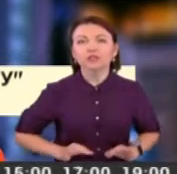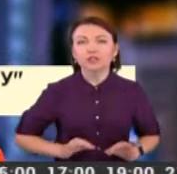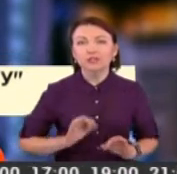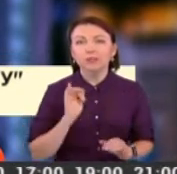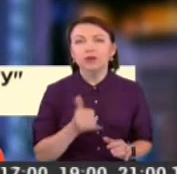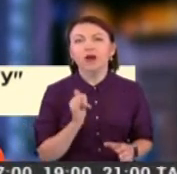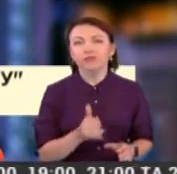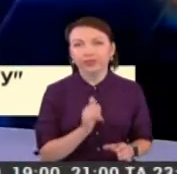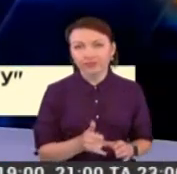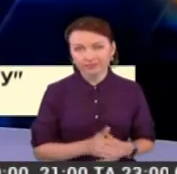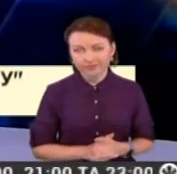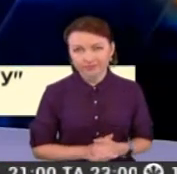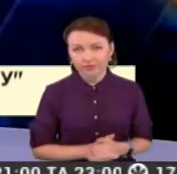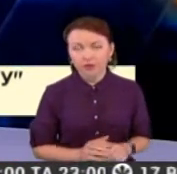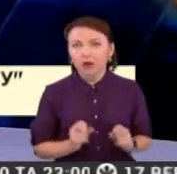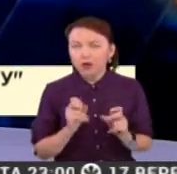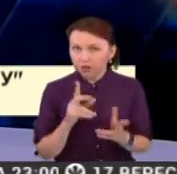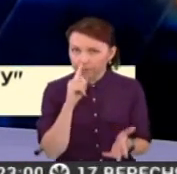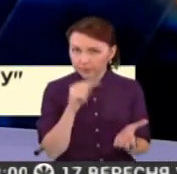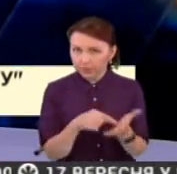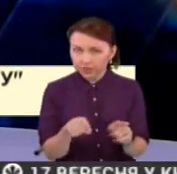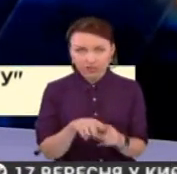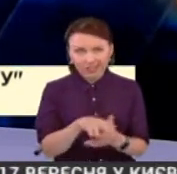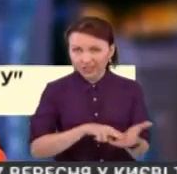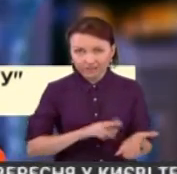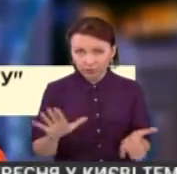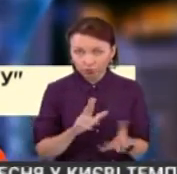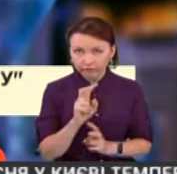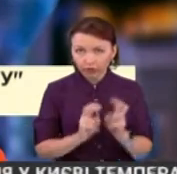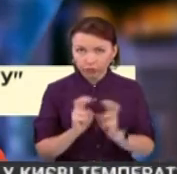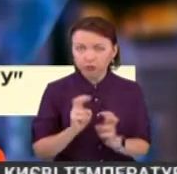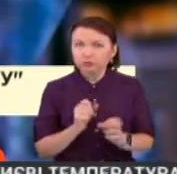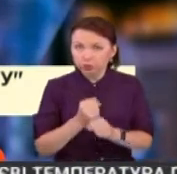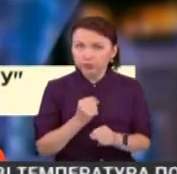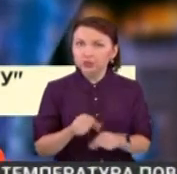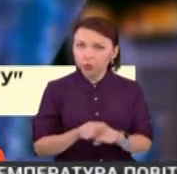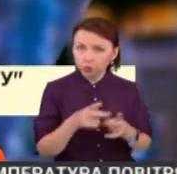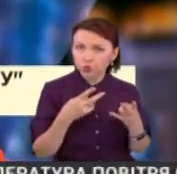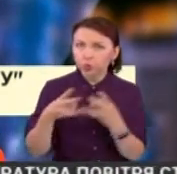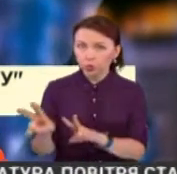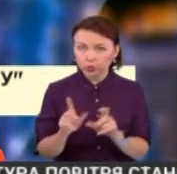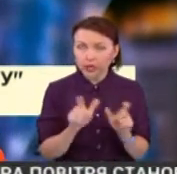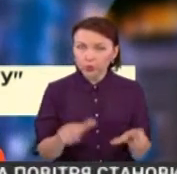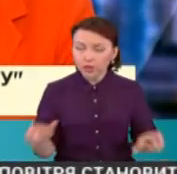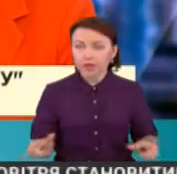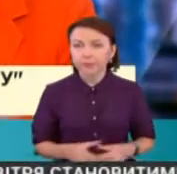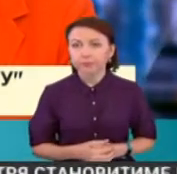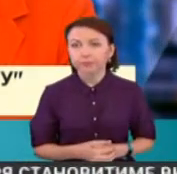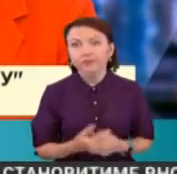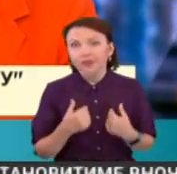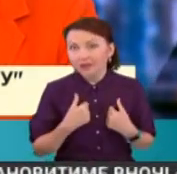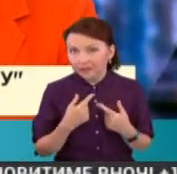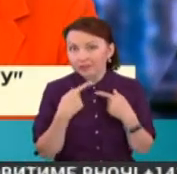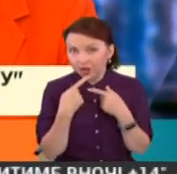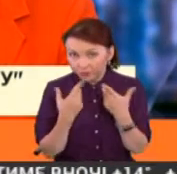Як можуть потрапити такі несертифіковані виробництва саме і робити таку шкоду для людей? Ну, я ж кажу,